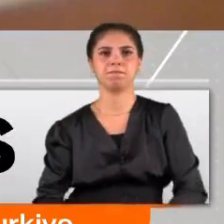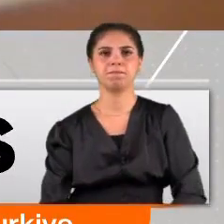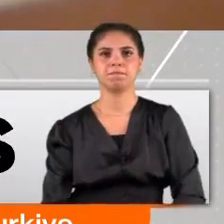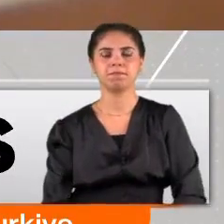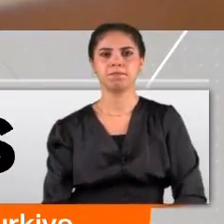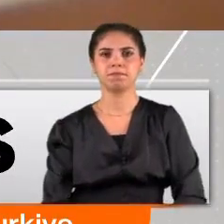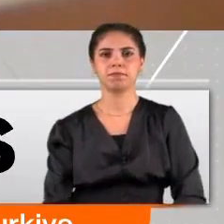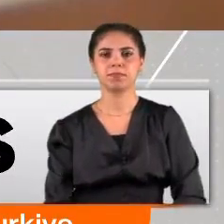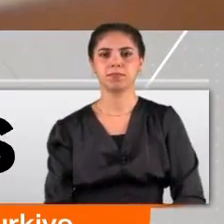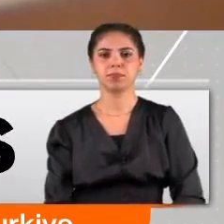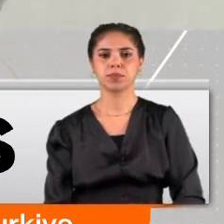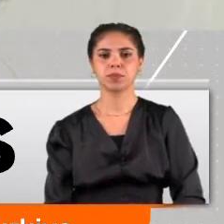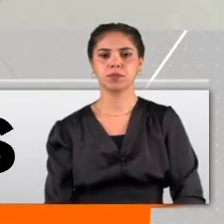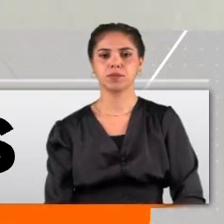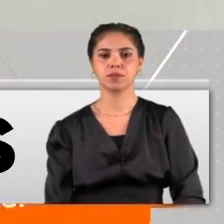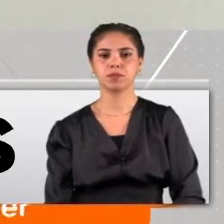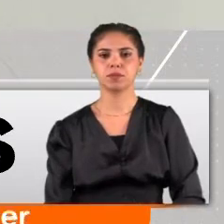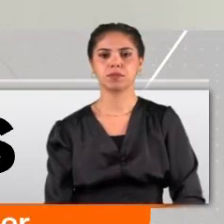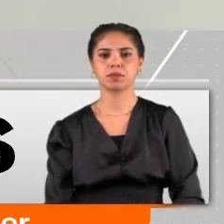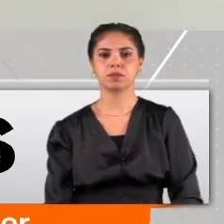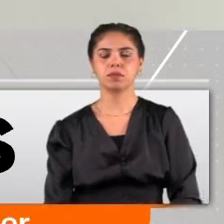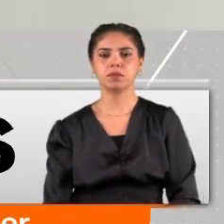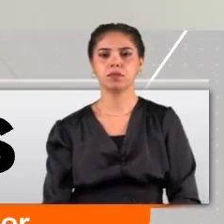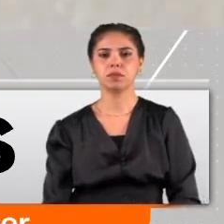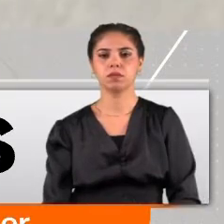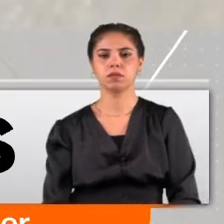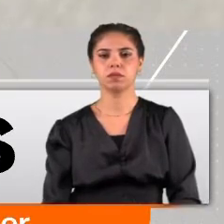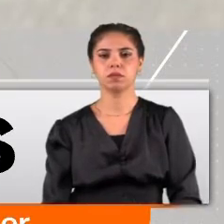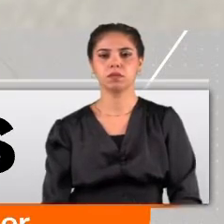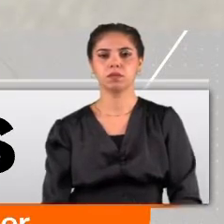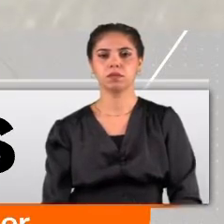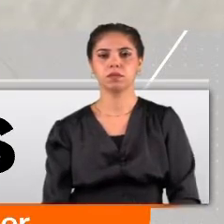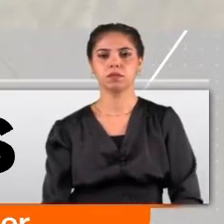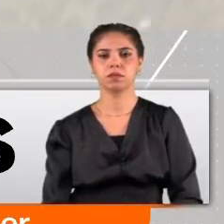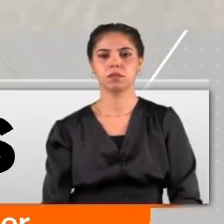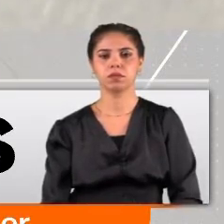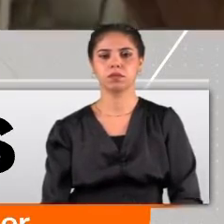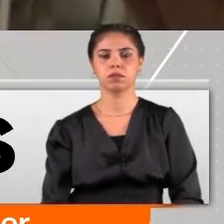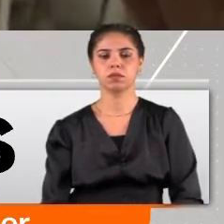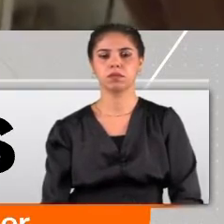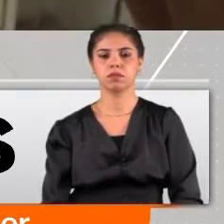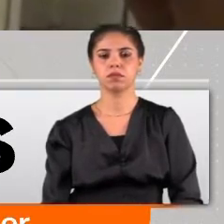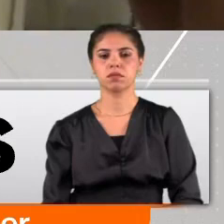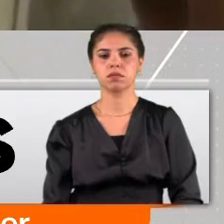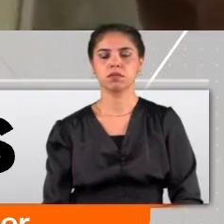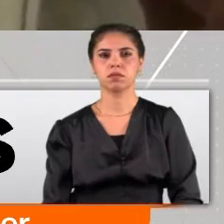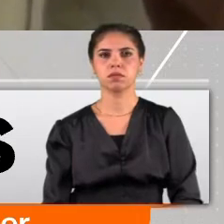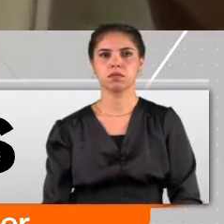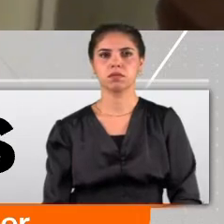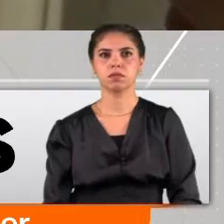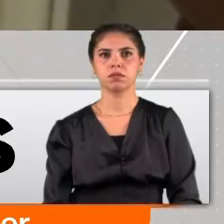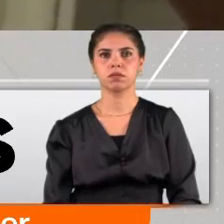Enerji fiyatları çok pahalandı. Ödenemeyecek duruma geldi. Hiç kimse soğukta oturmamalı. Duş alayım mı, almayayım mı diye düşünmemeli. Tasarruf için her